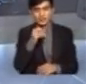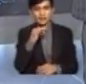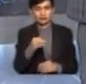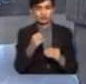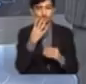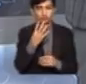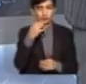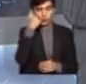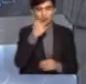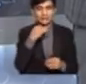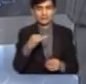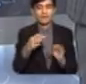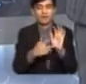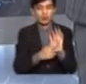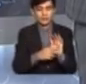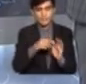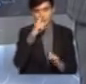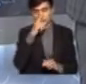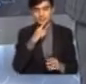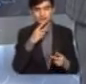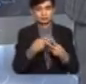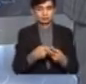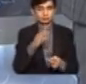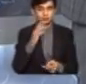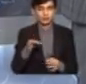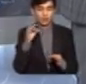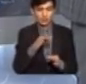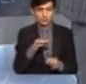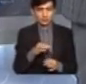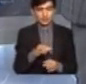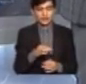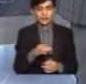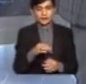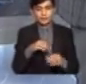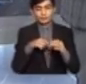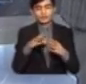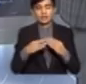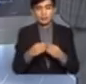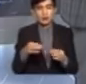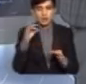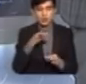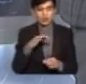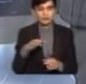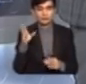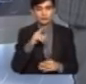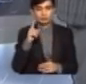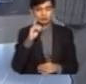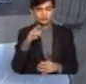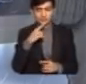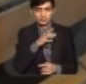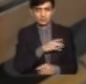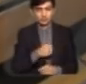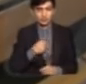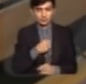четыре года и 8 месяцев лишения свободы в колонии средний безопасности семья подсудимых приговором осталась недовольна